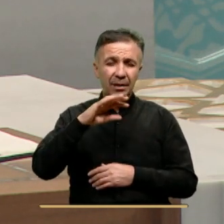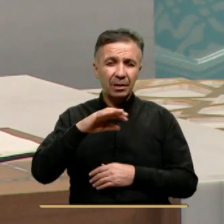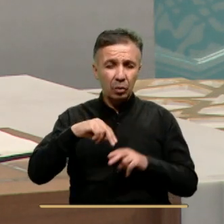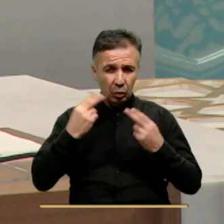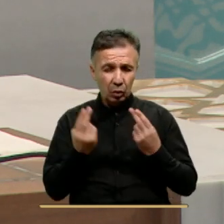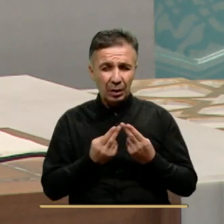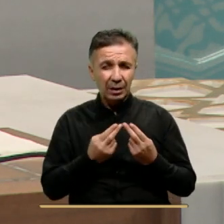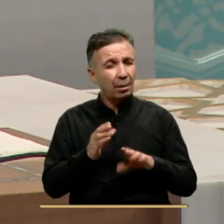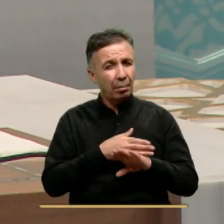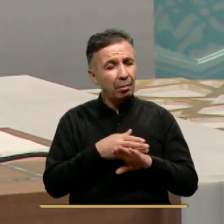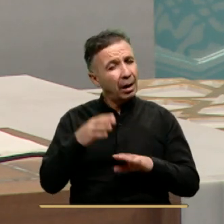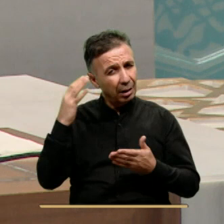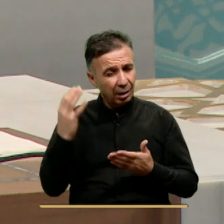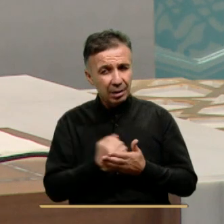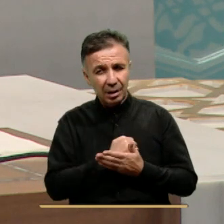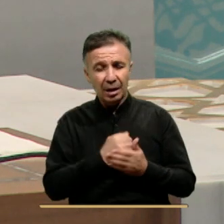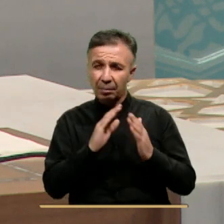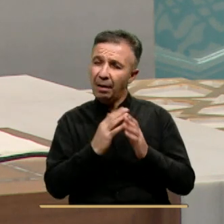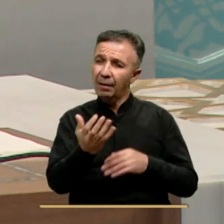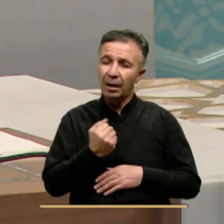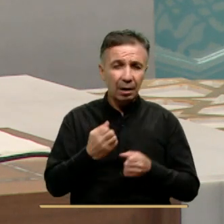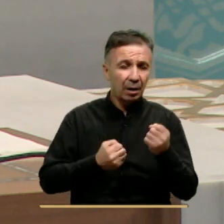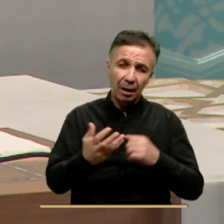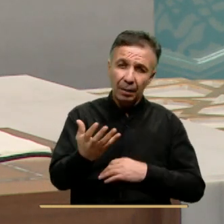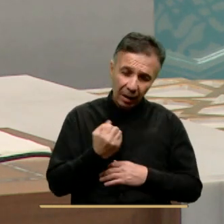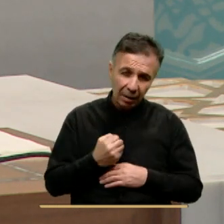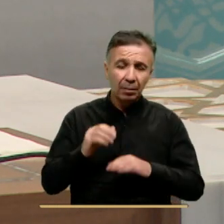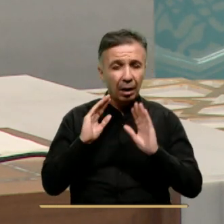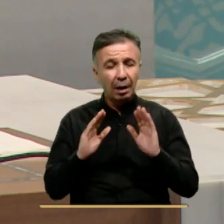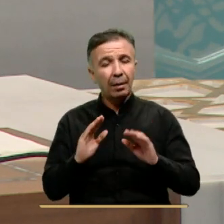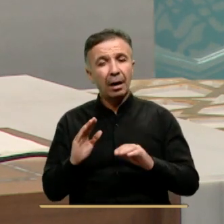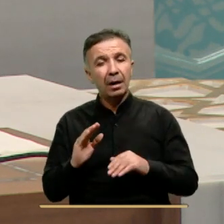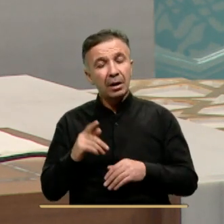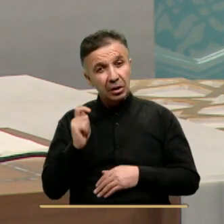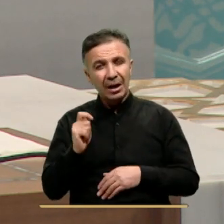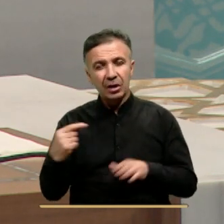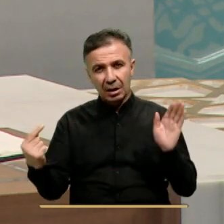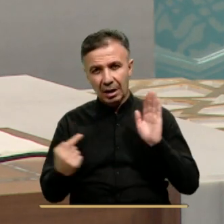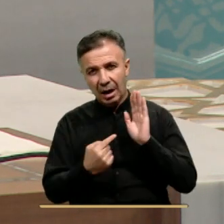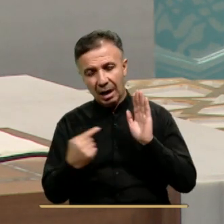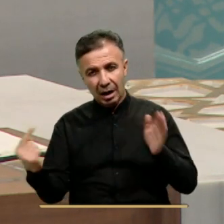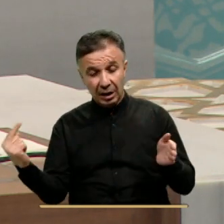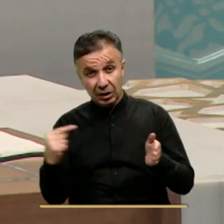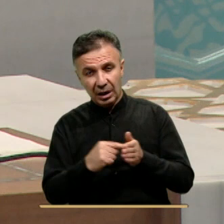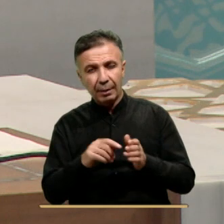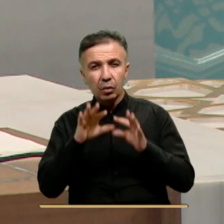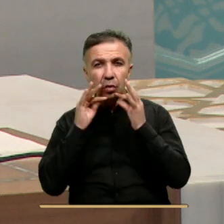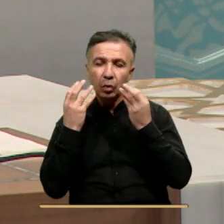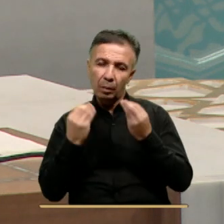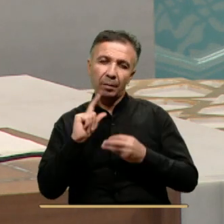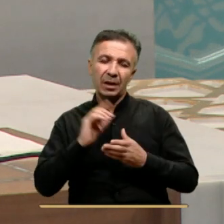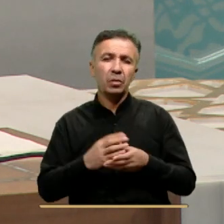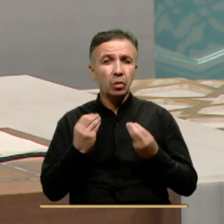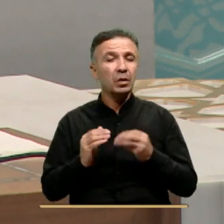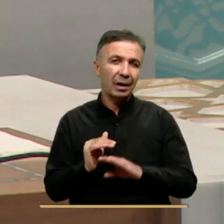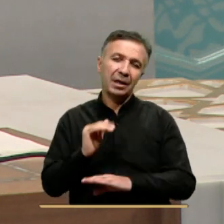Servet Edinelim mal mülk sahibi olalım ama asıl Maksat nedir huzurlu olalım güzel yaşayalım